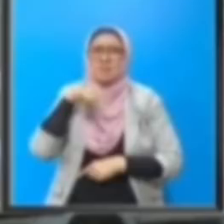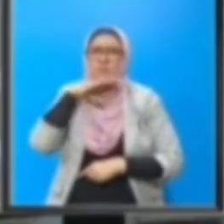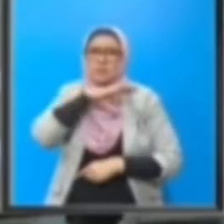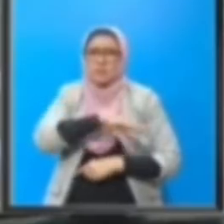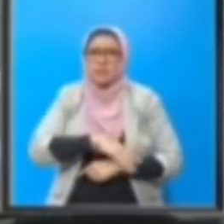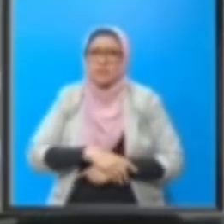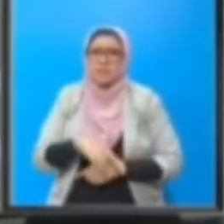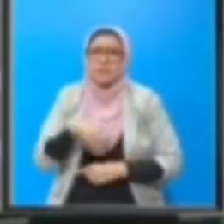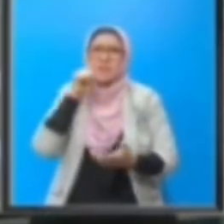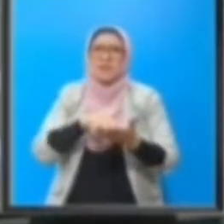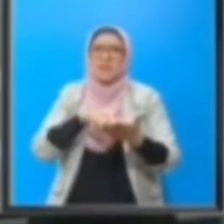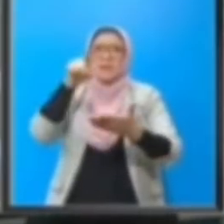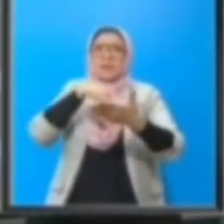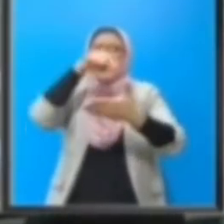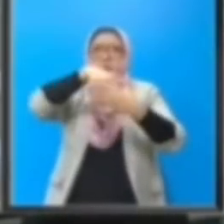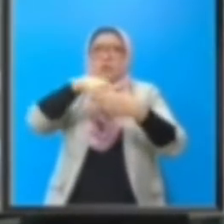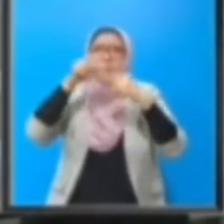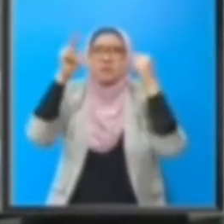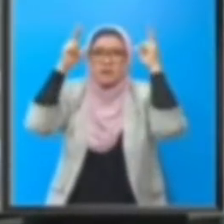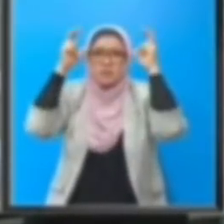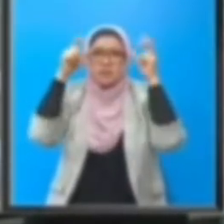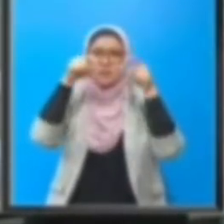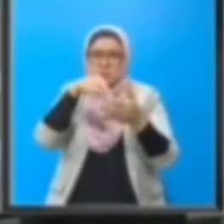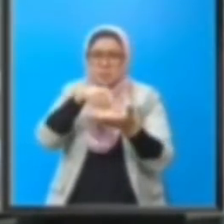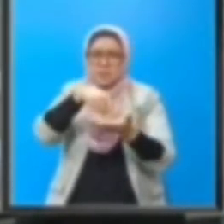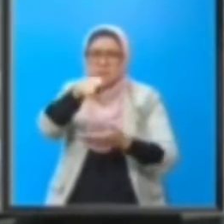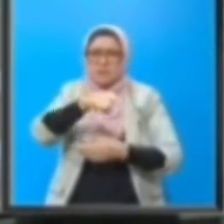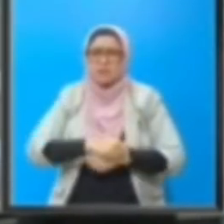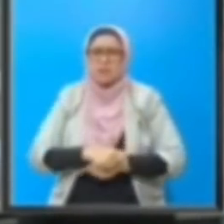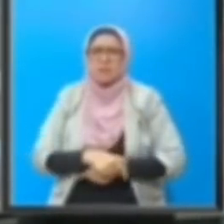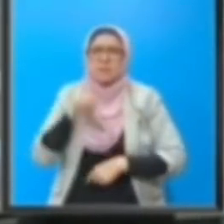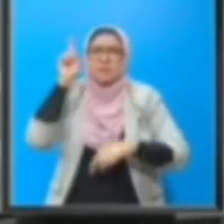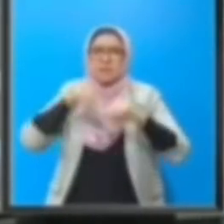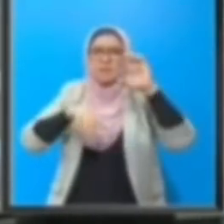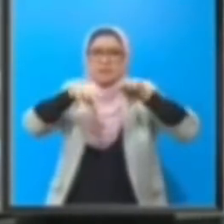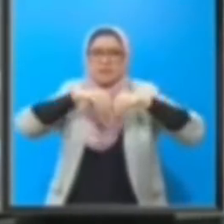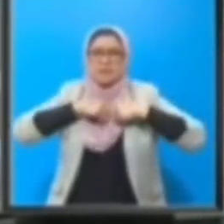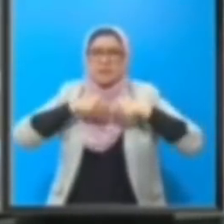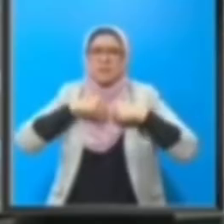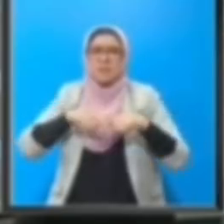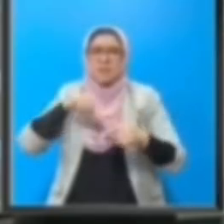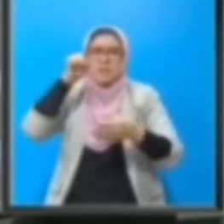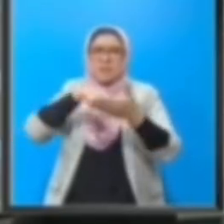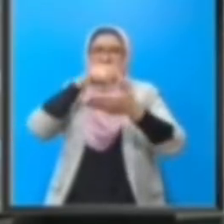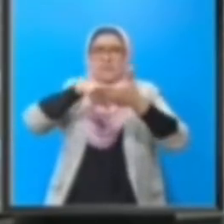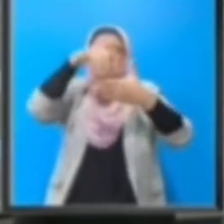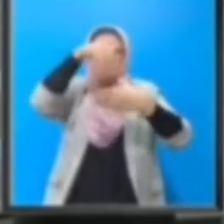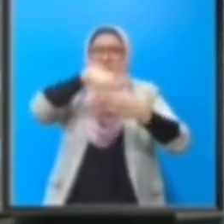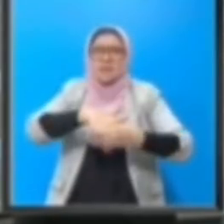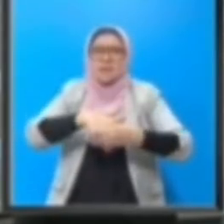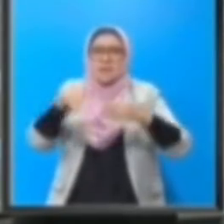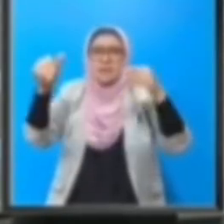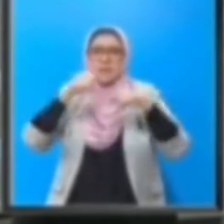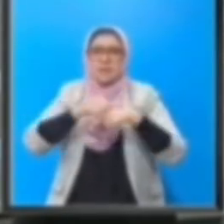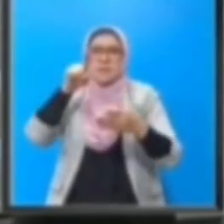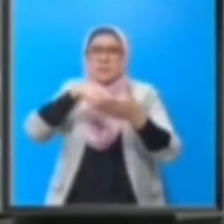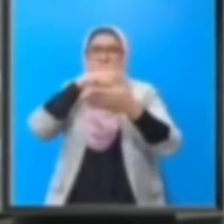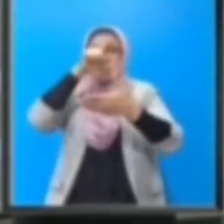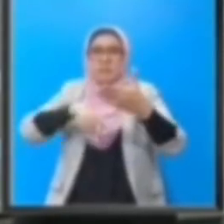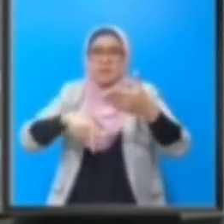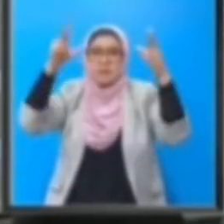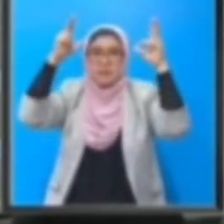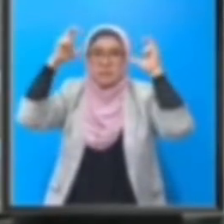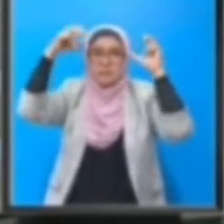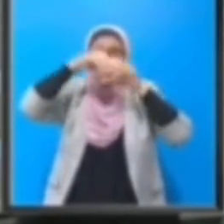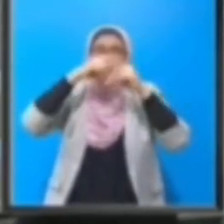penipuan. Saya pengundi hantu. Ini pengundi hantu. Speaker. Kita tidak boleh terima pengundi hantu dalam dewan ini. Speaker. Ini betul. Ini